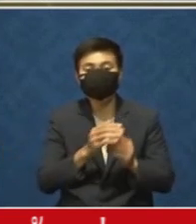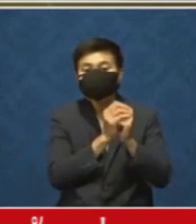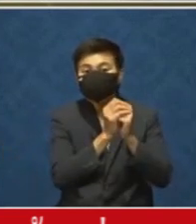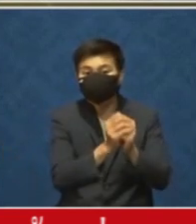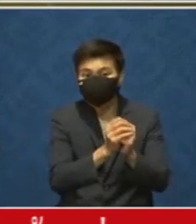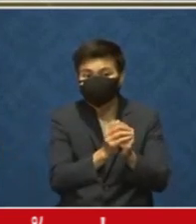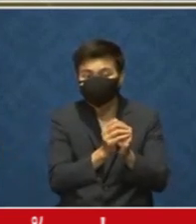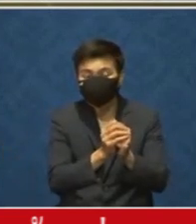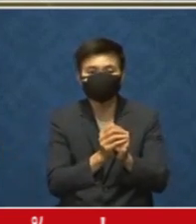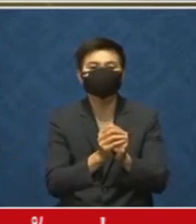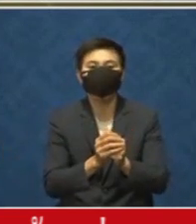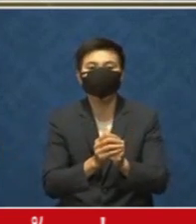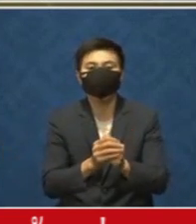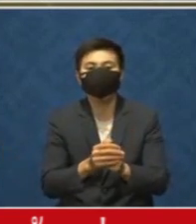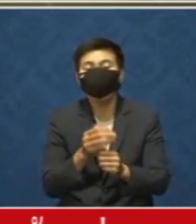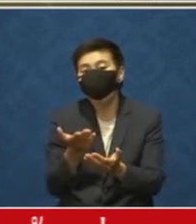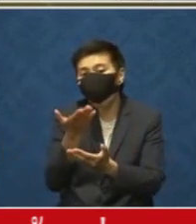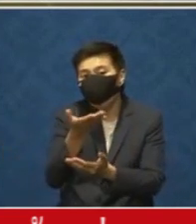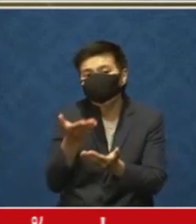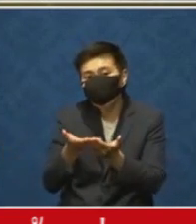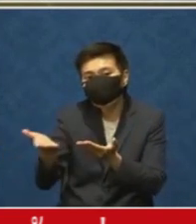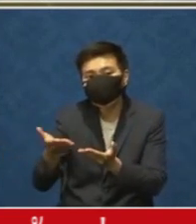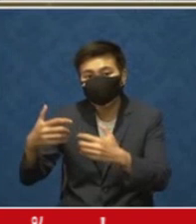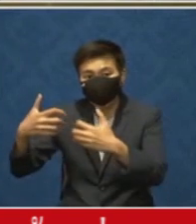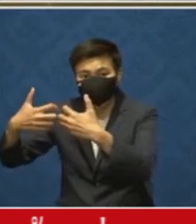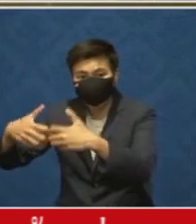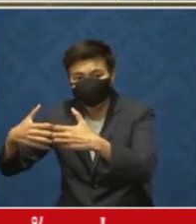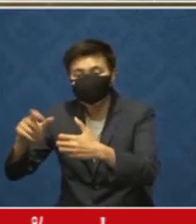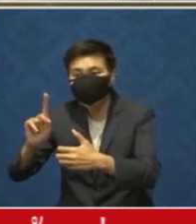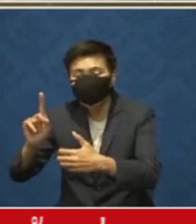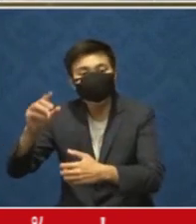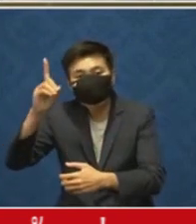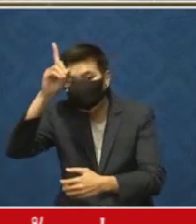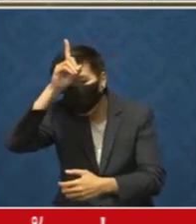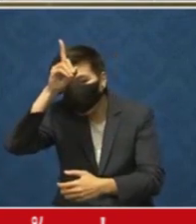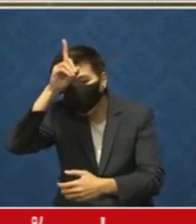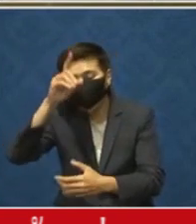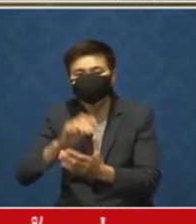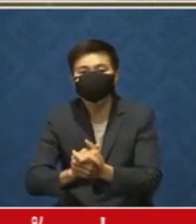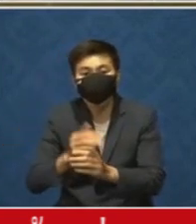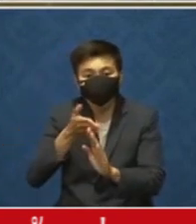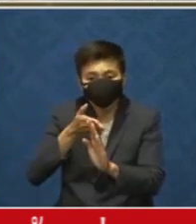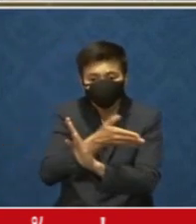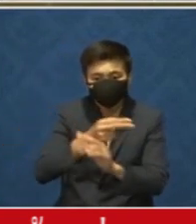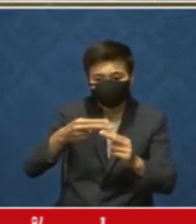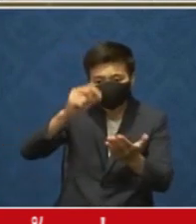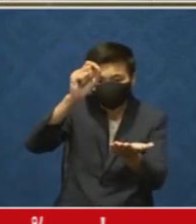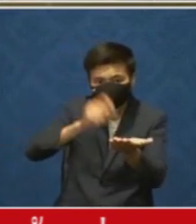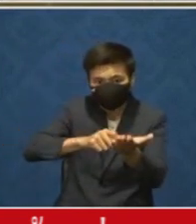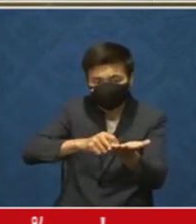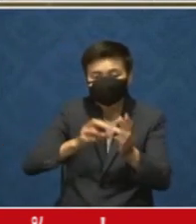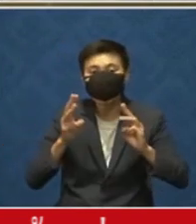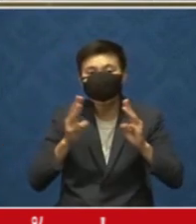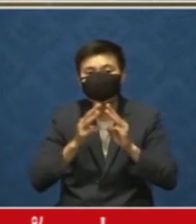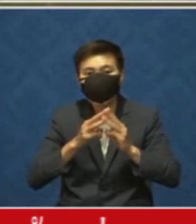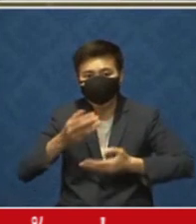ยังไม่ได้ติดต่อขอซื้อเครื่องยนต์จากเยอรมันก่อนที่จะมีการลงนามในสัญญา